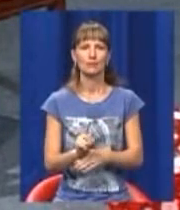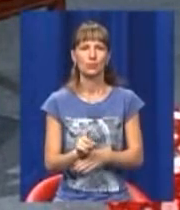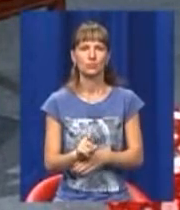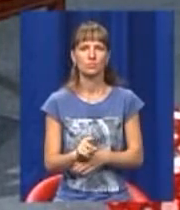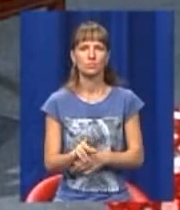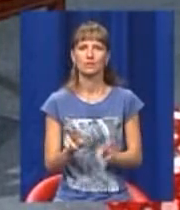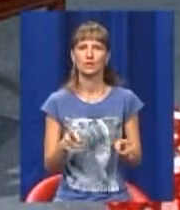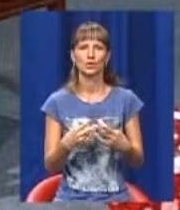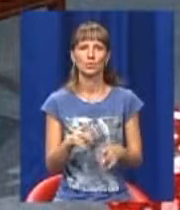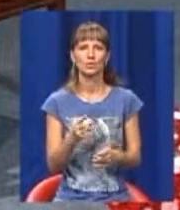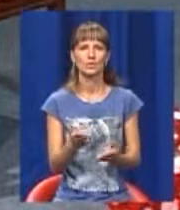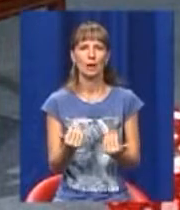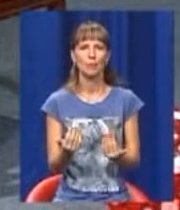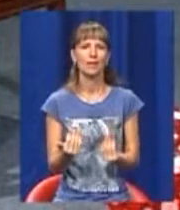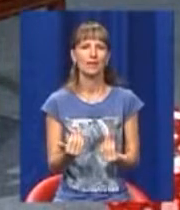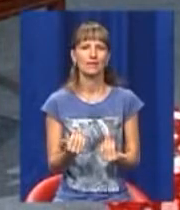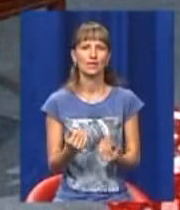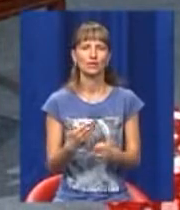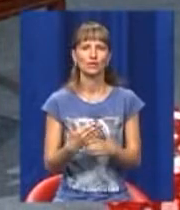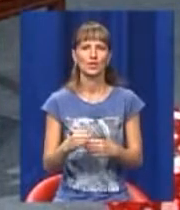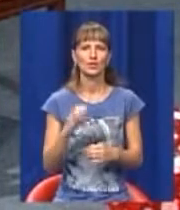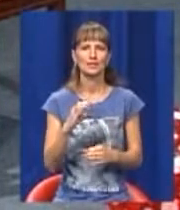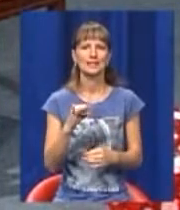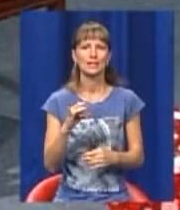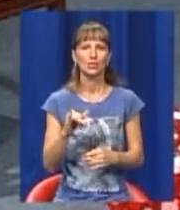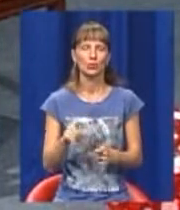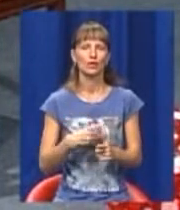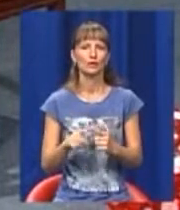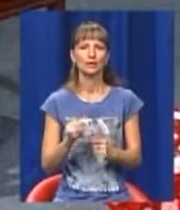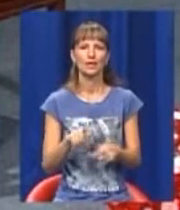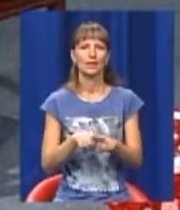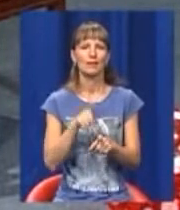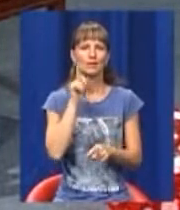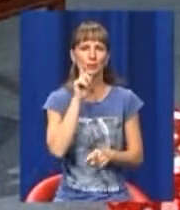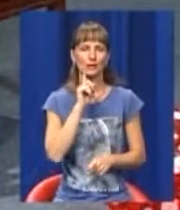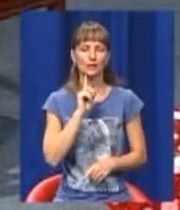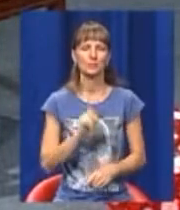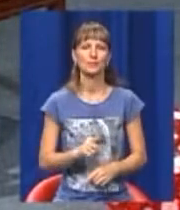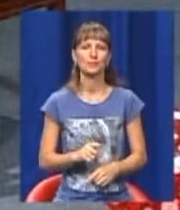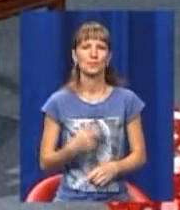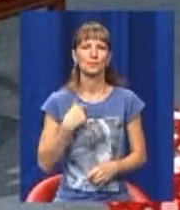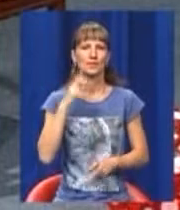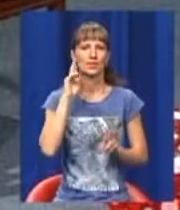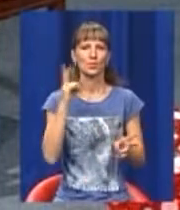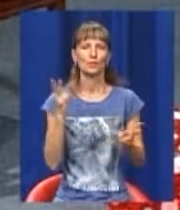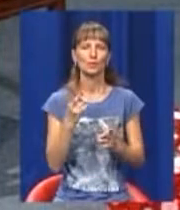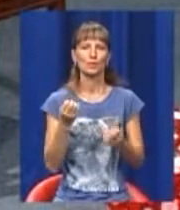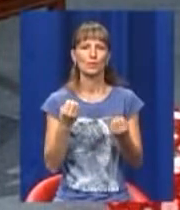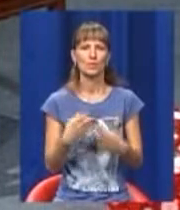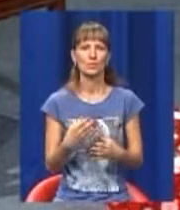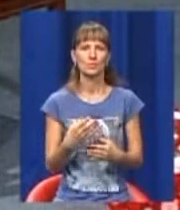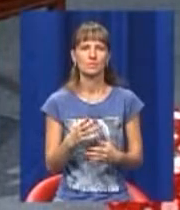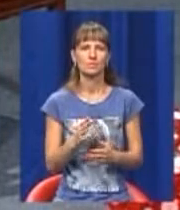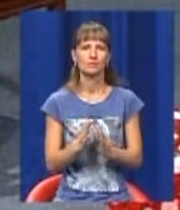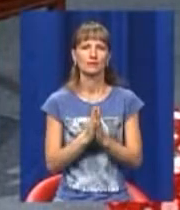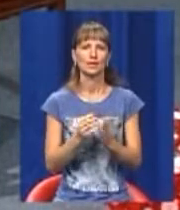не потрібно її заманювати там шматочком сиру або ще чимось таким смачним. Ну, не знаю, потрібно буде просто